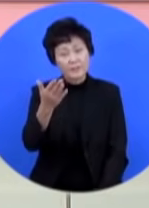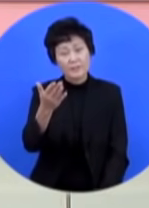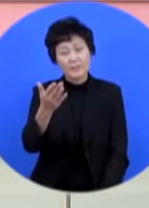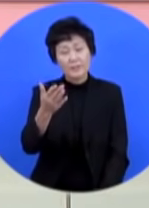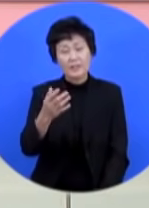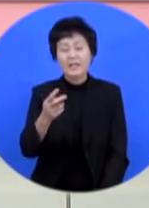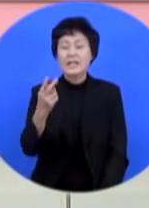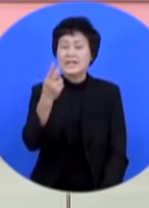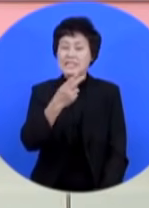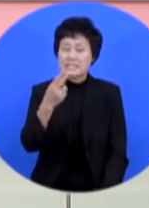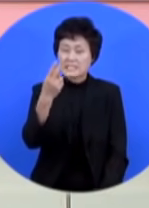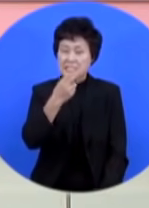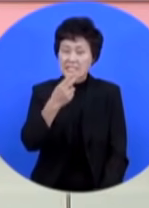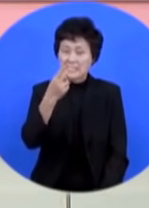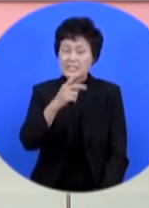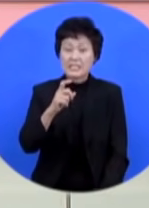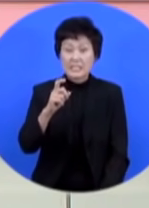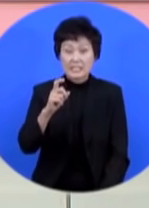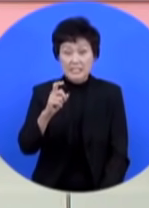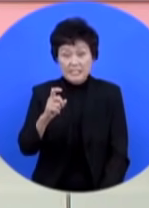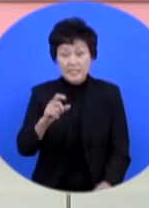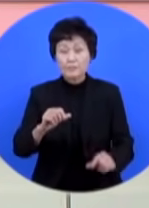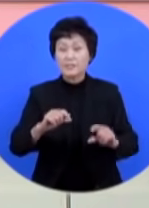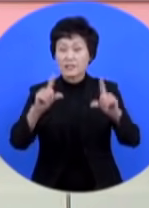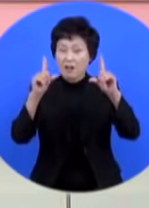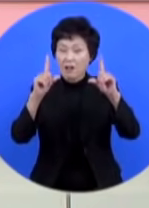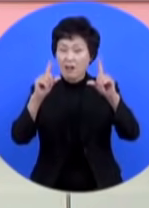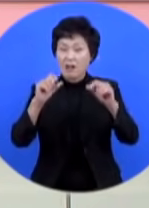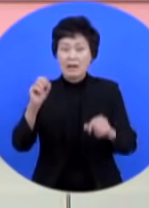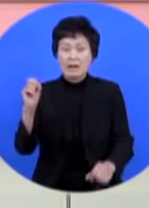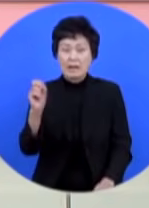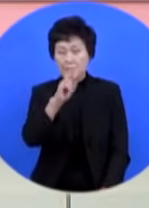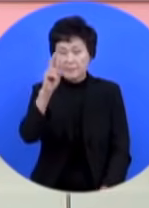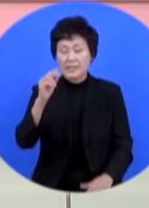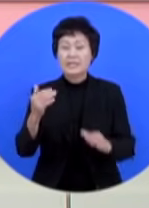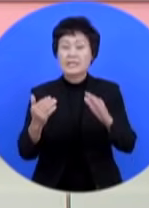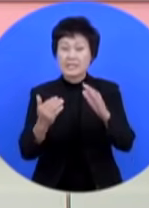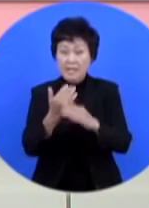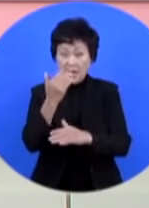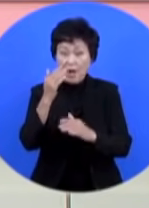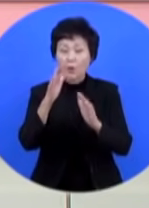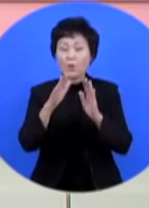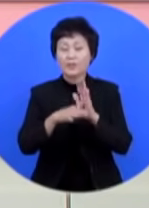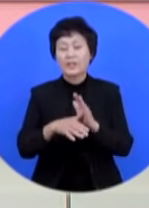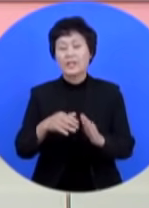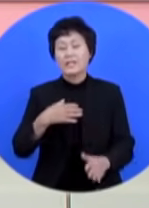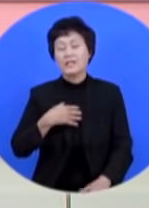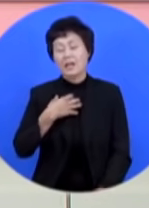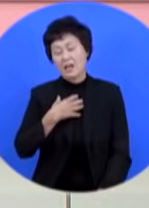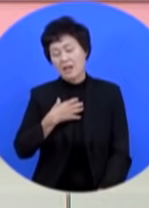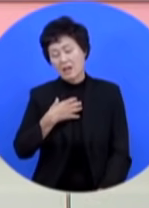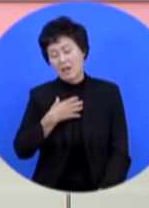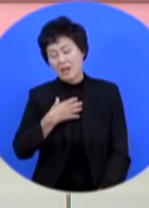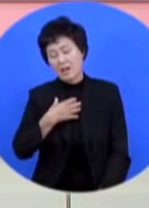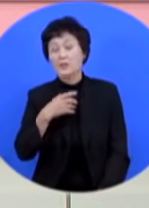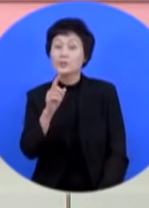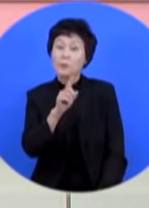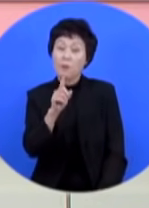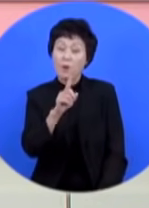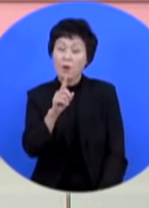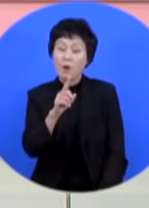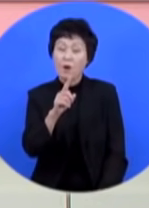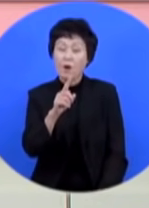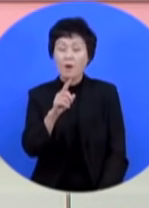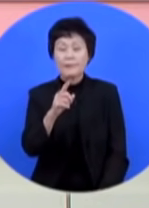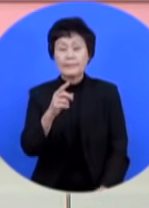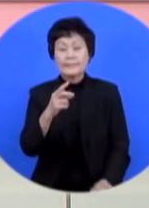2010년 1월 2일 갑자기 그 일이 벌어졌을 때 네. 제가 염려한 것이 바로 그 사건 있기 2년